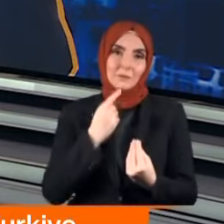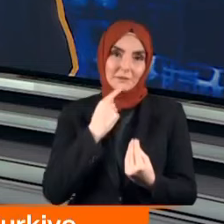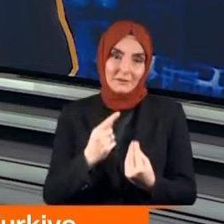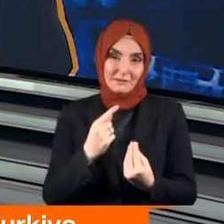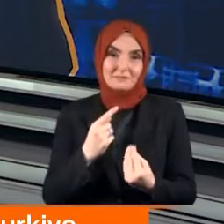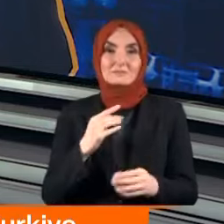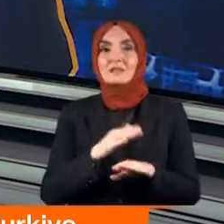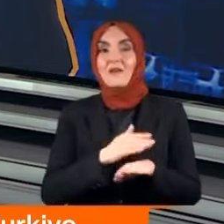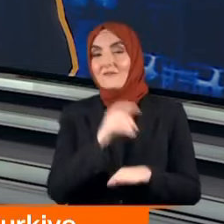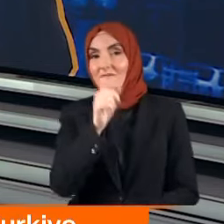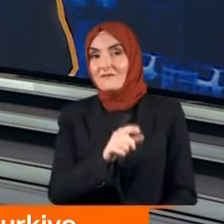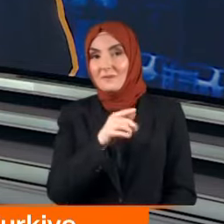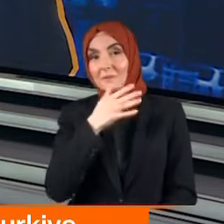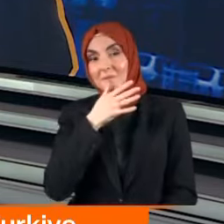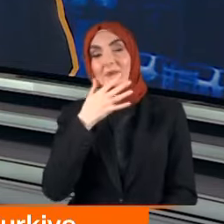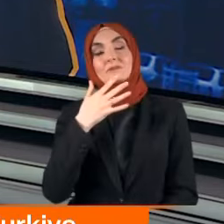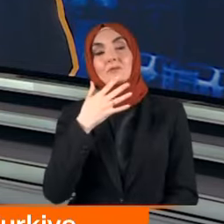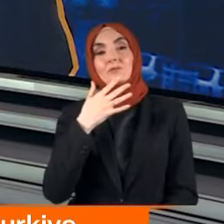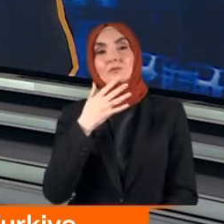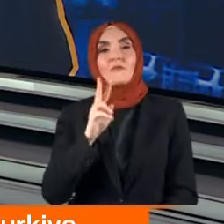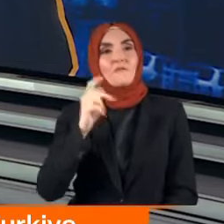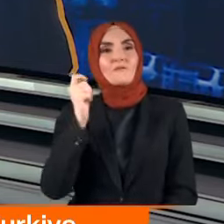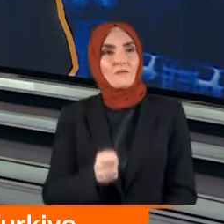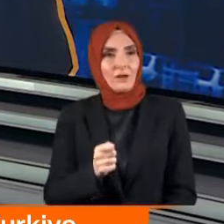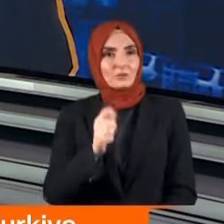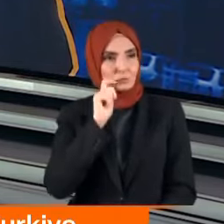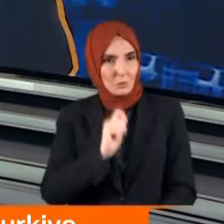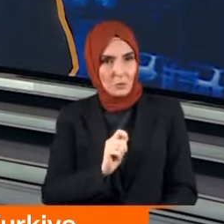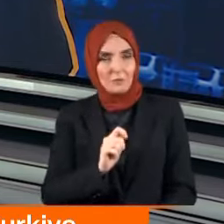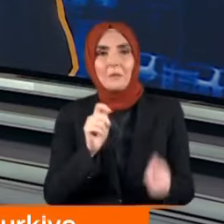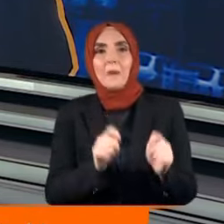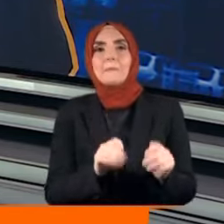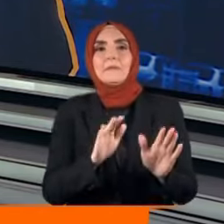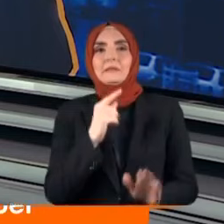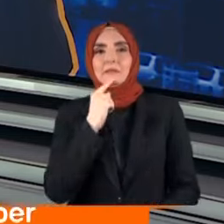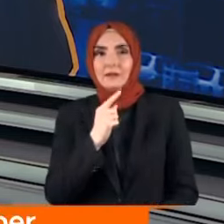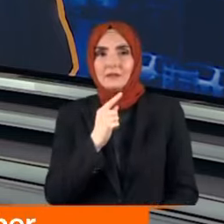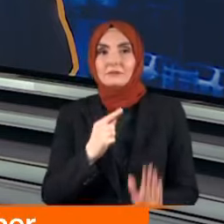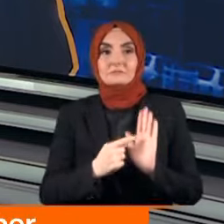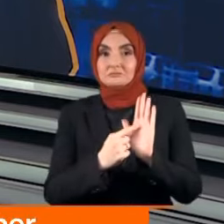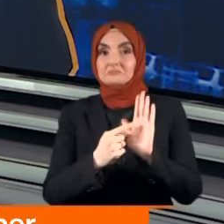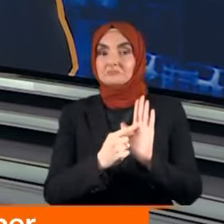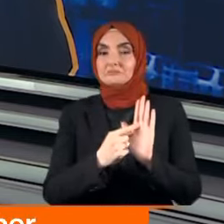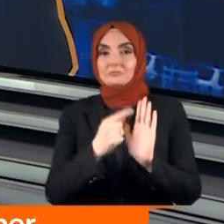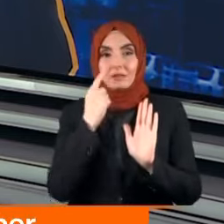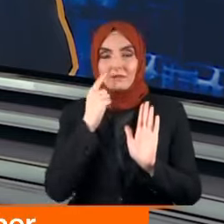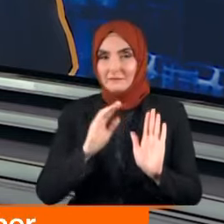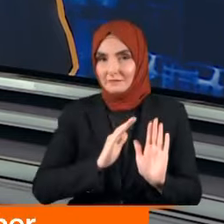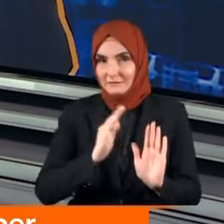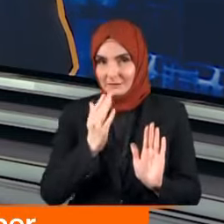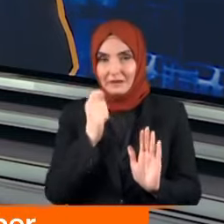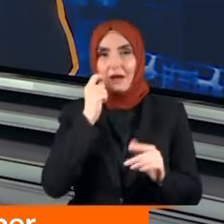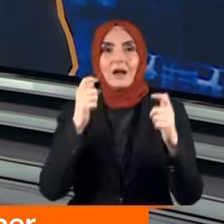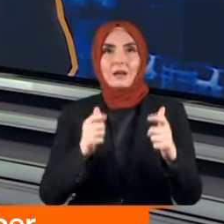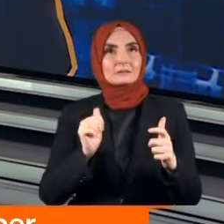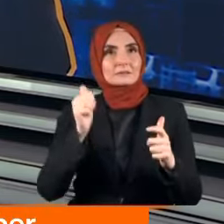yıl önceki vaatlerini söz verdi ancak tutmadı diyerek belgeleriyle deşifre etti. Sıra Ankara için yapılacaklar listesine geldiğinde